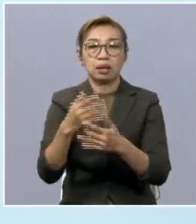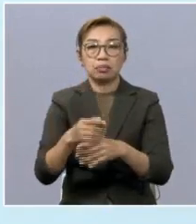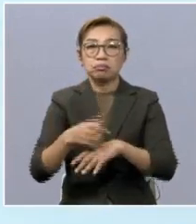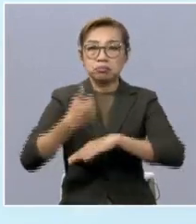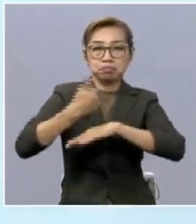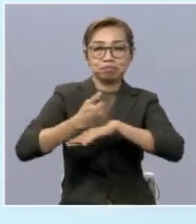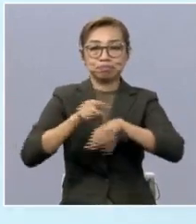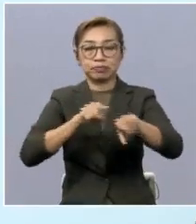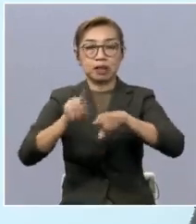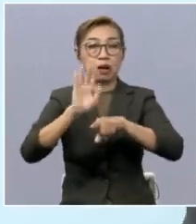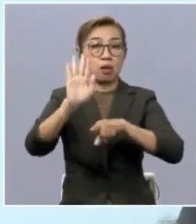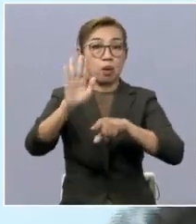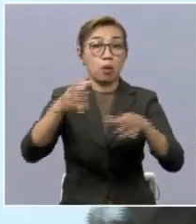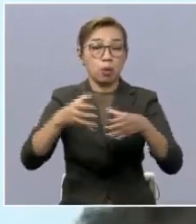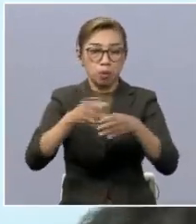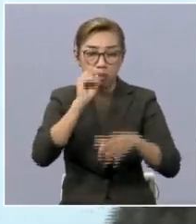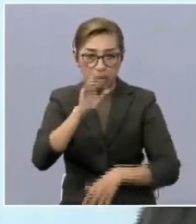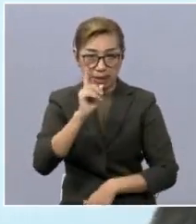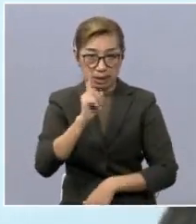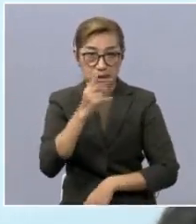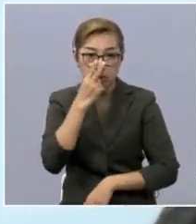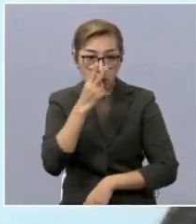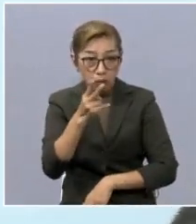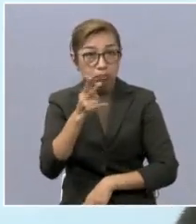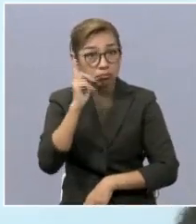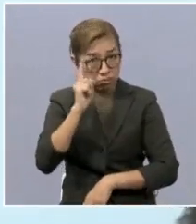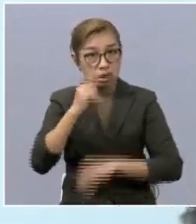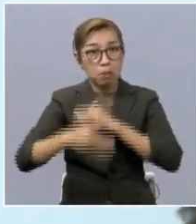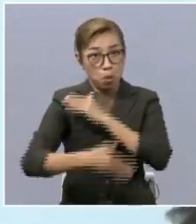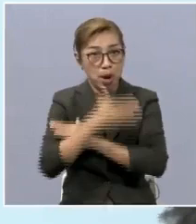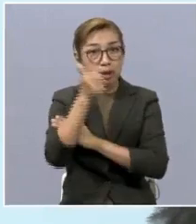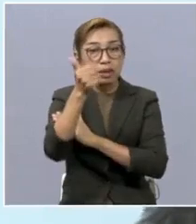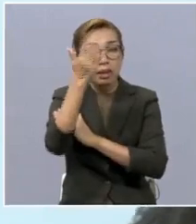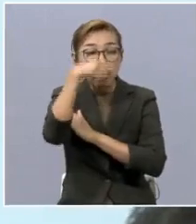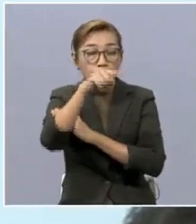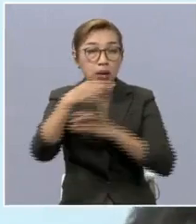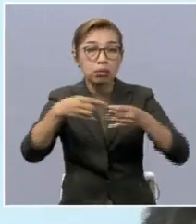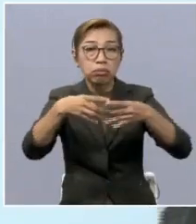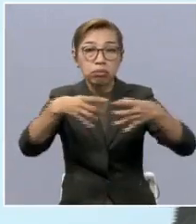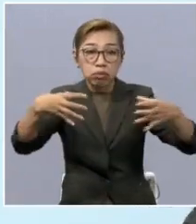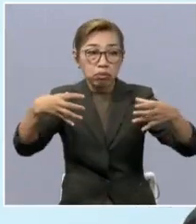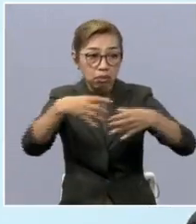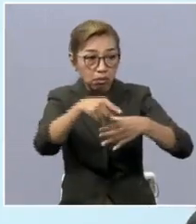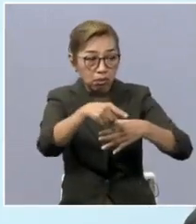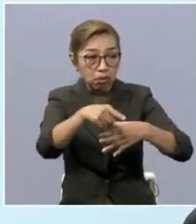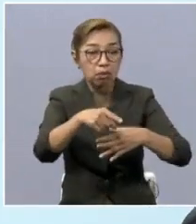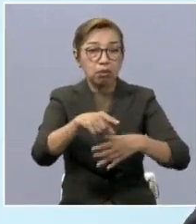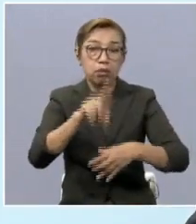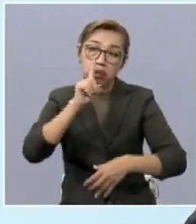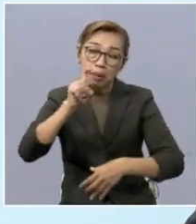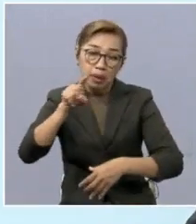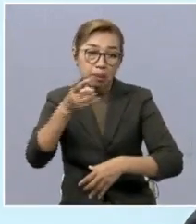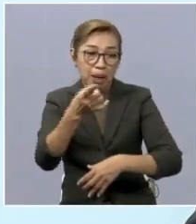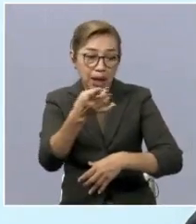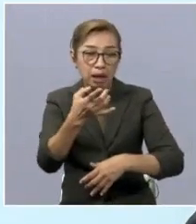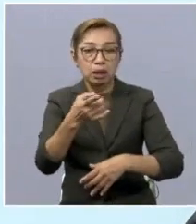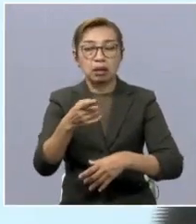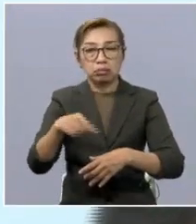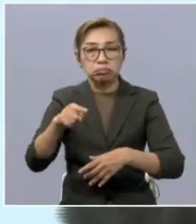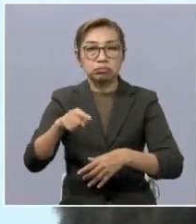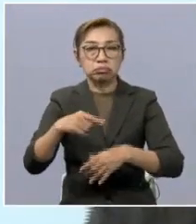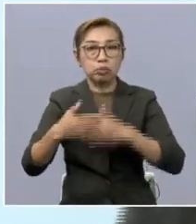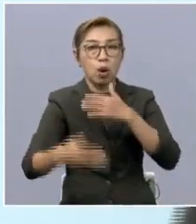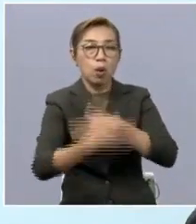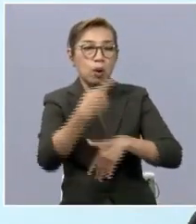บอกอย่างนี้นะฮะว่าจริงๆเนี่ยภาพรวมถือเป็นโอกาสดีนะที่จะได้แก้ไขภาพลักษณ์ทางลบของสภาจากสภา